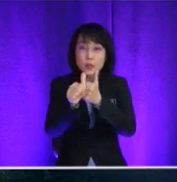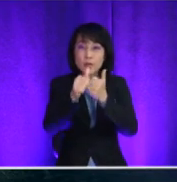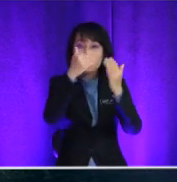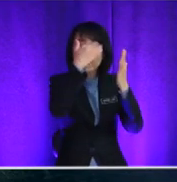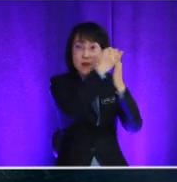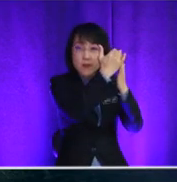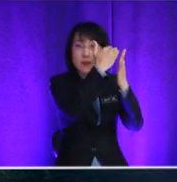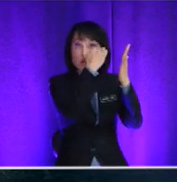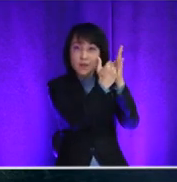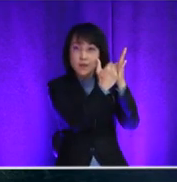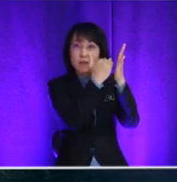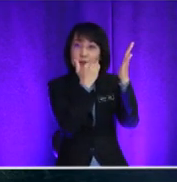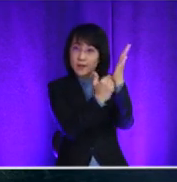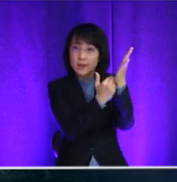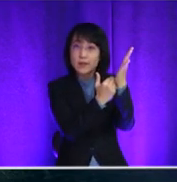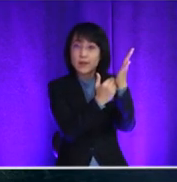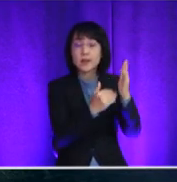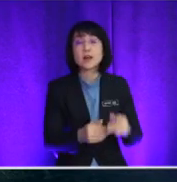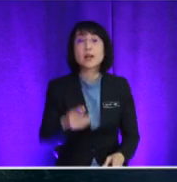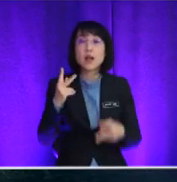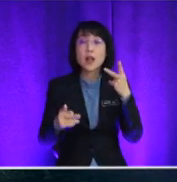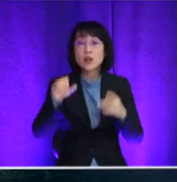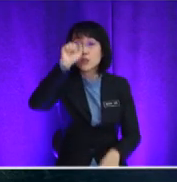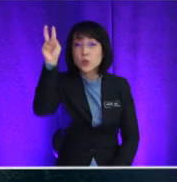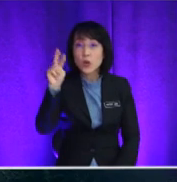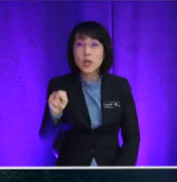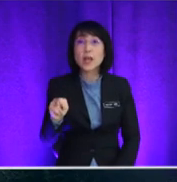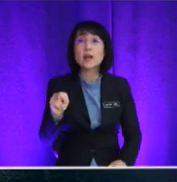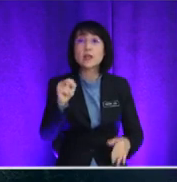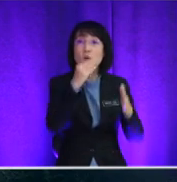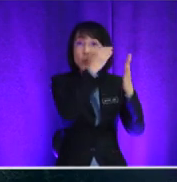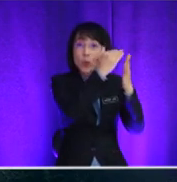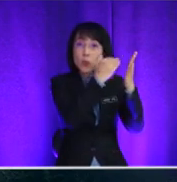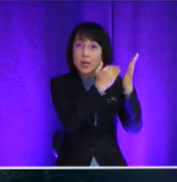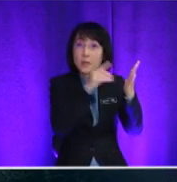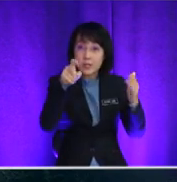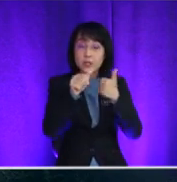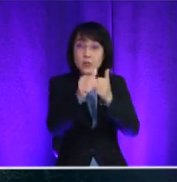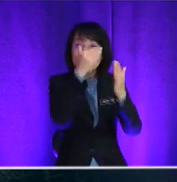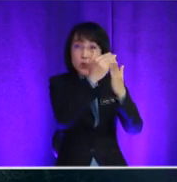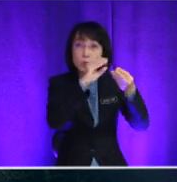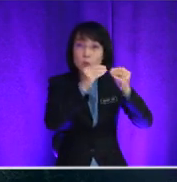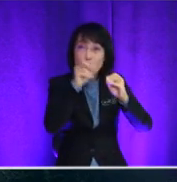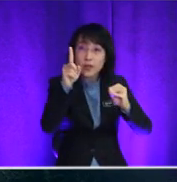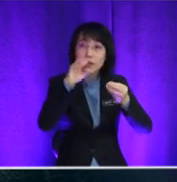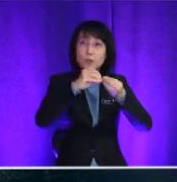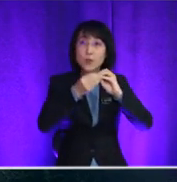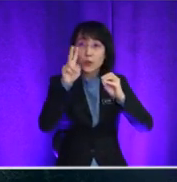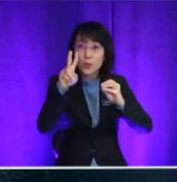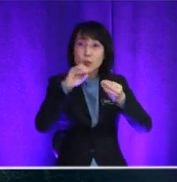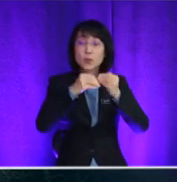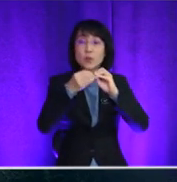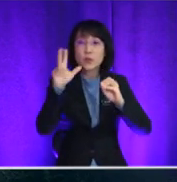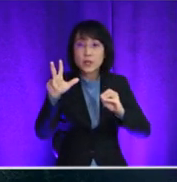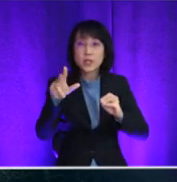itu adalah soal dan urutan maka dia perlu mengikut urutan lah proses atau langkah tetapi soal ini